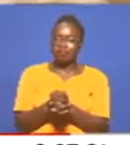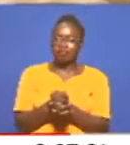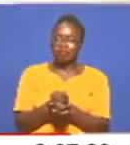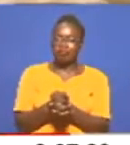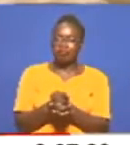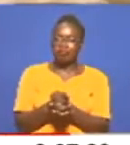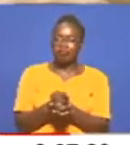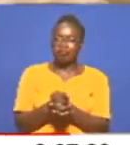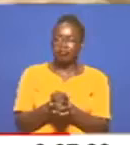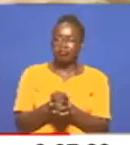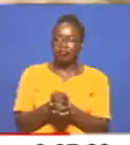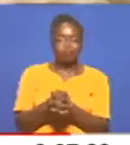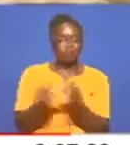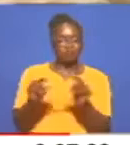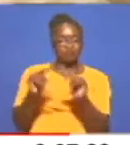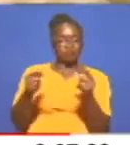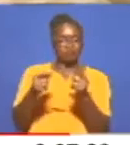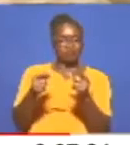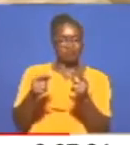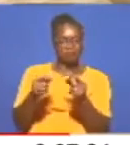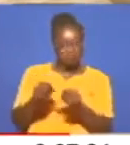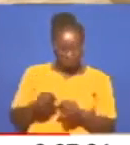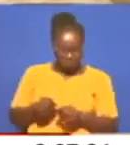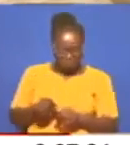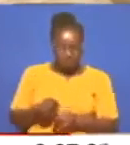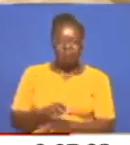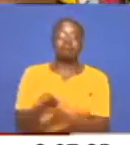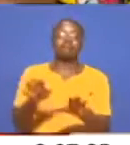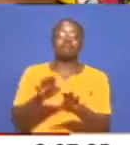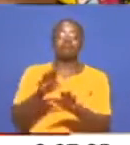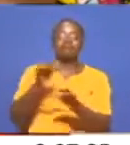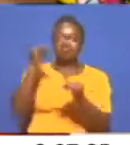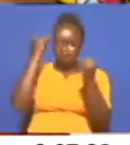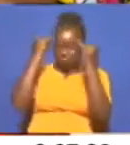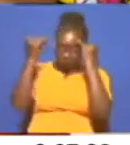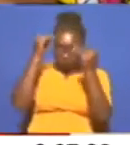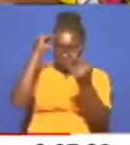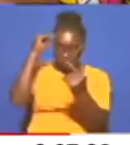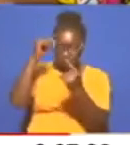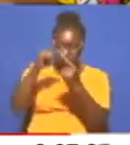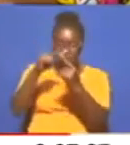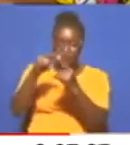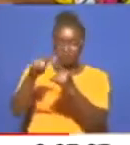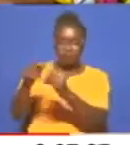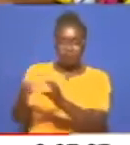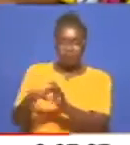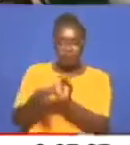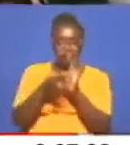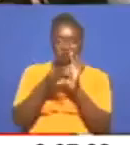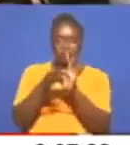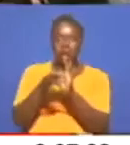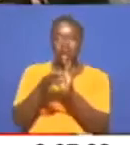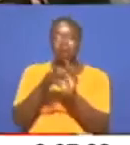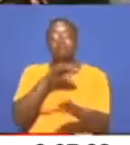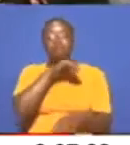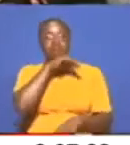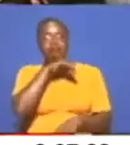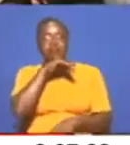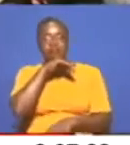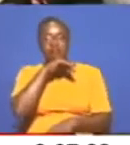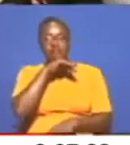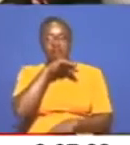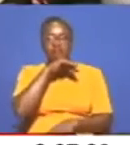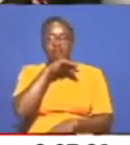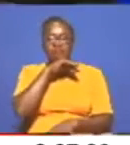And a caucus seeking to disseminate ideas and objectives of the Azimio la Umoja presidential candidate Raila Odinga has